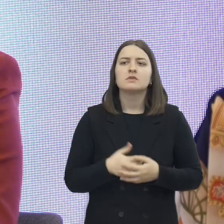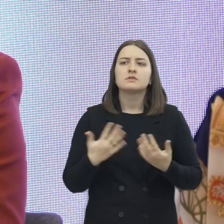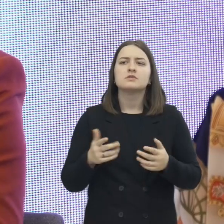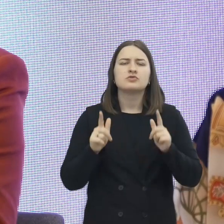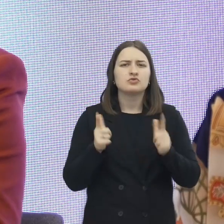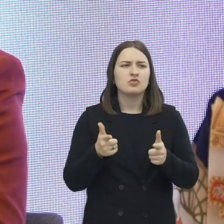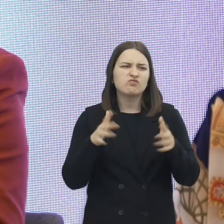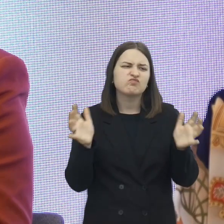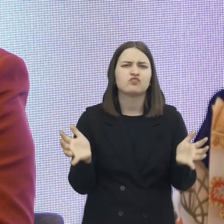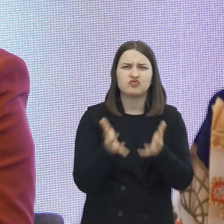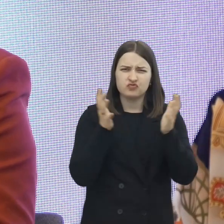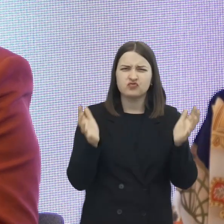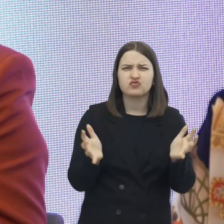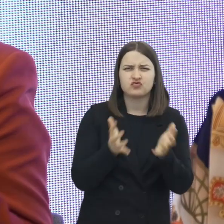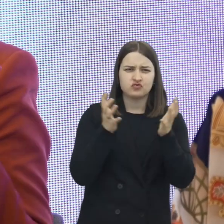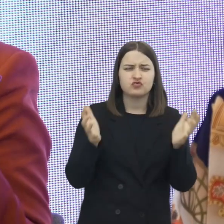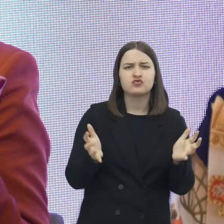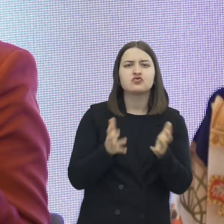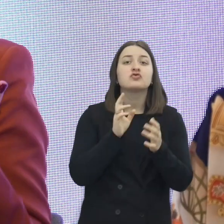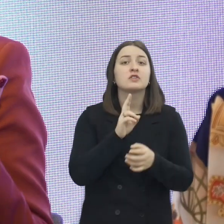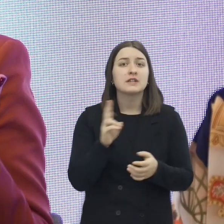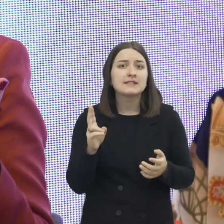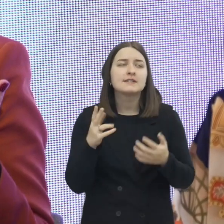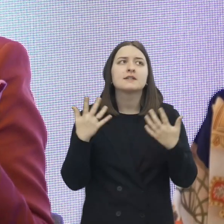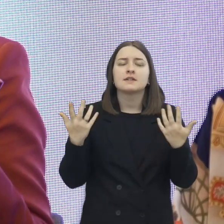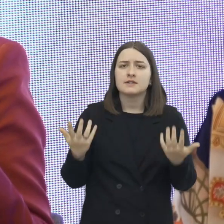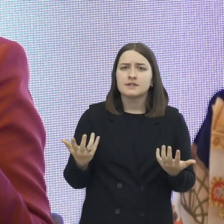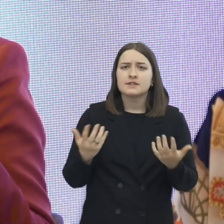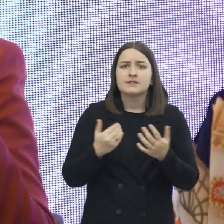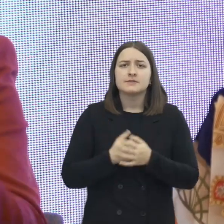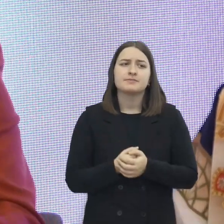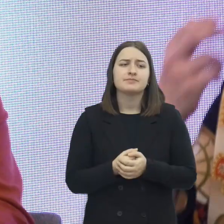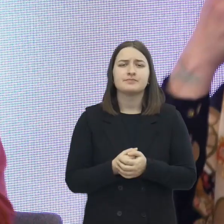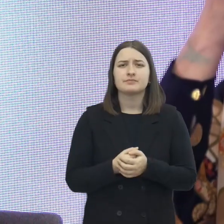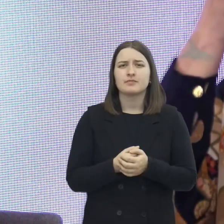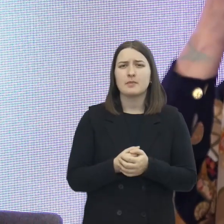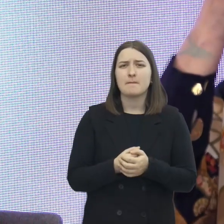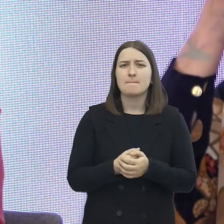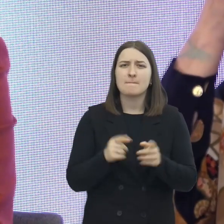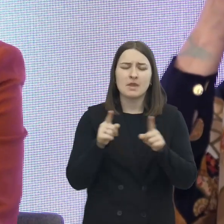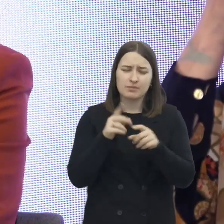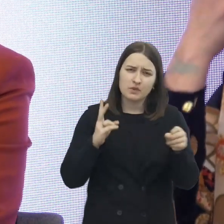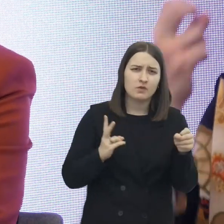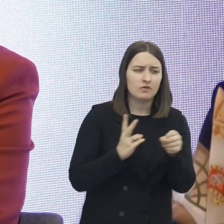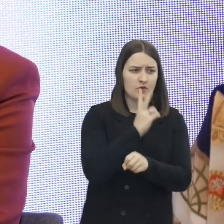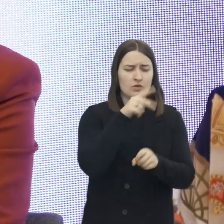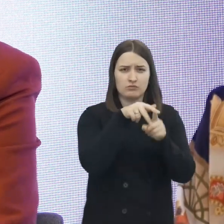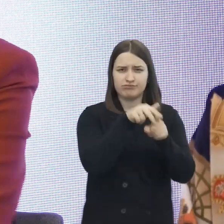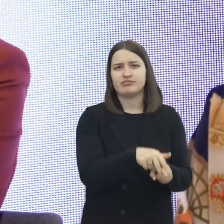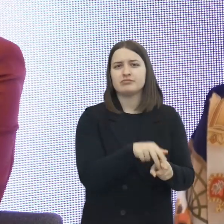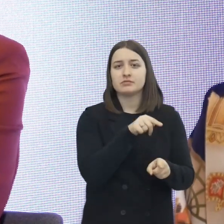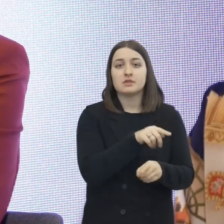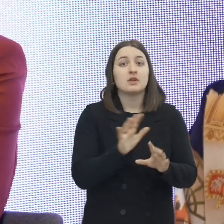kursto, pila žibalą dar labiau į tą ugnį, tai gaunasi toks atotrankos dar efektas. Tai mes nežinome, kas